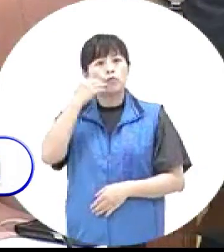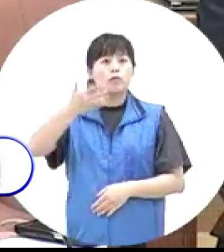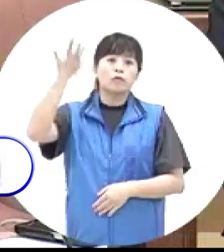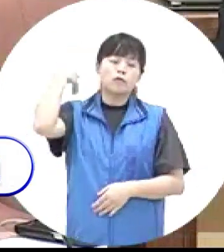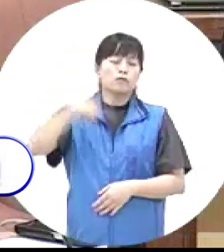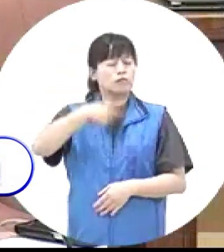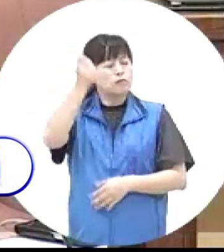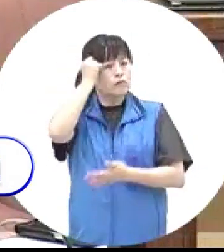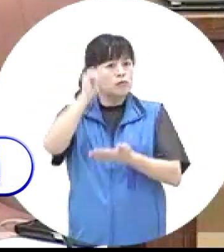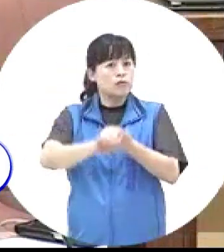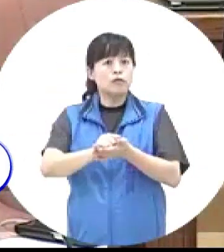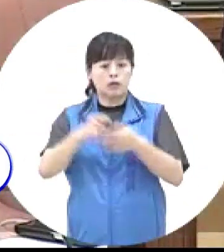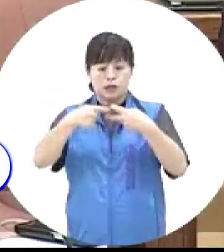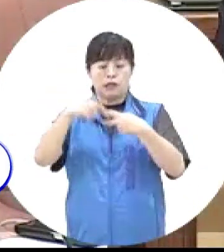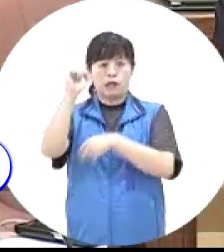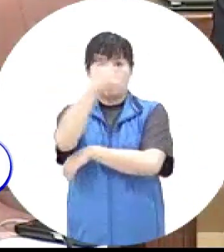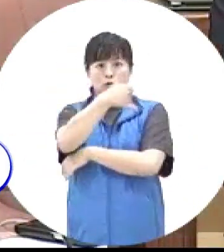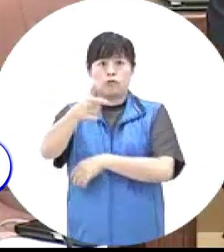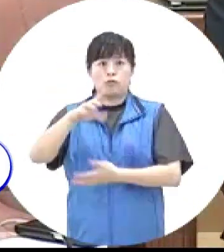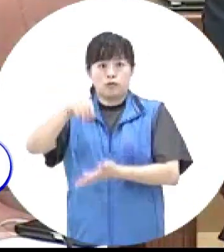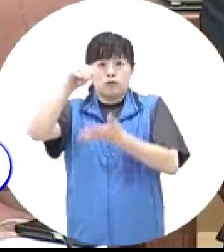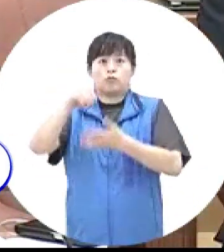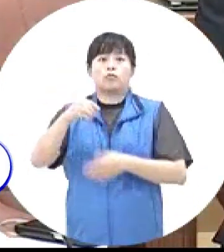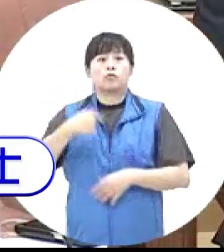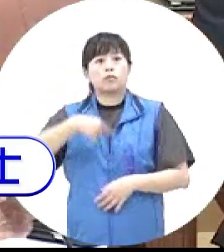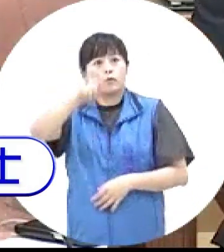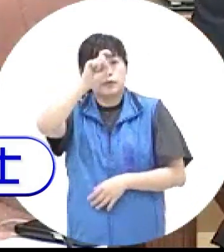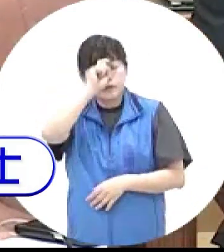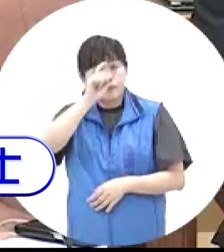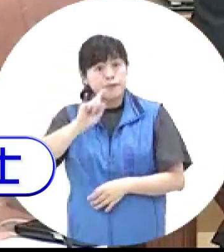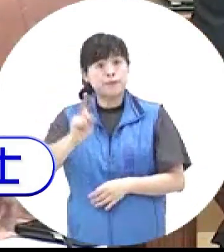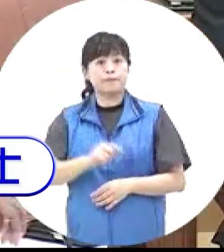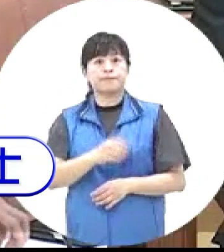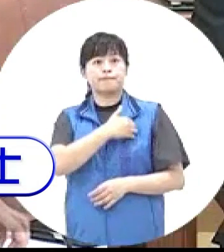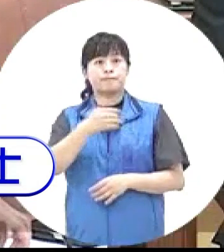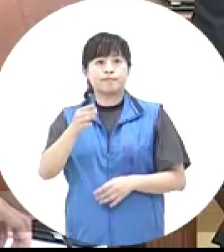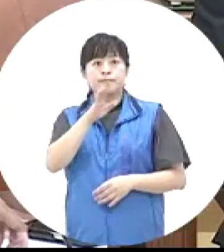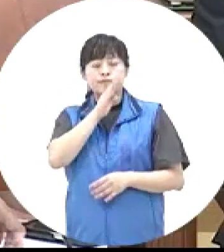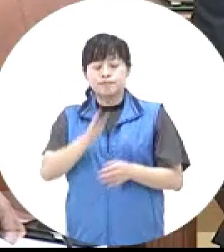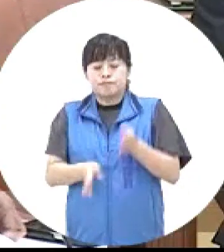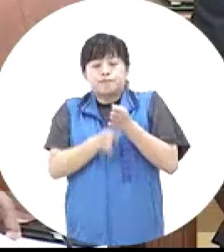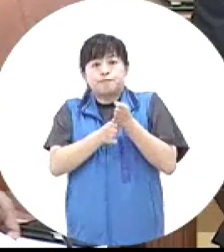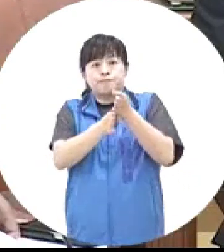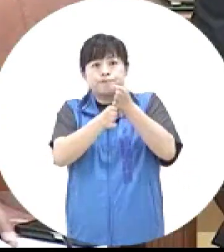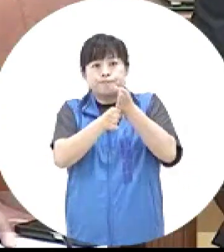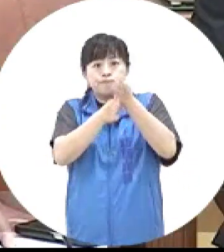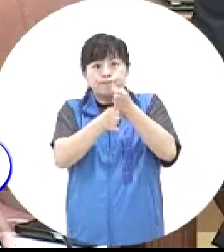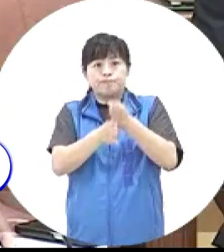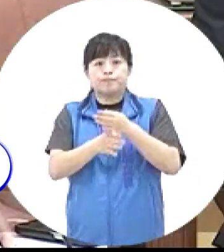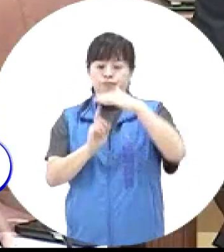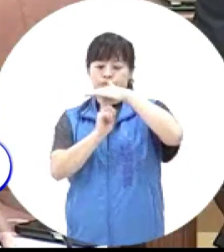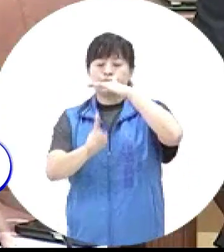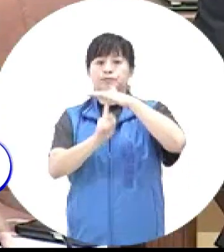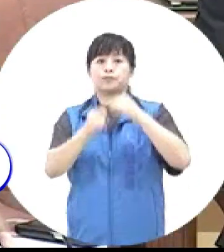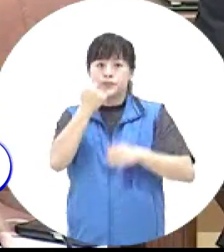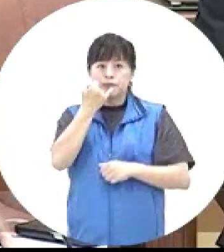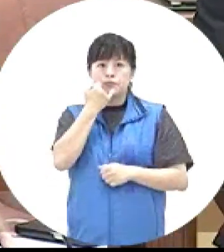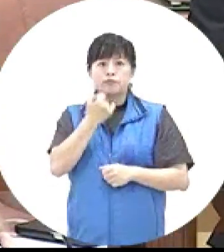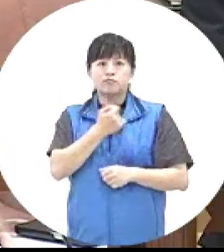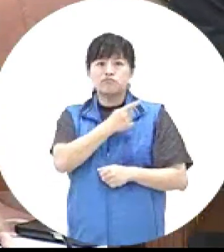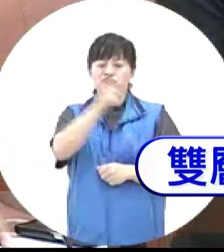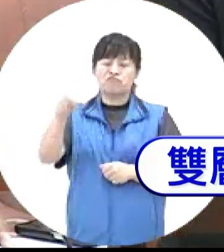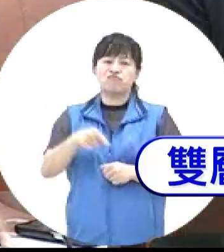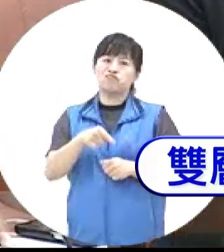中好像李宇翔议员也提过，我们希望能够有就是所谓的双层巴士进到高速公路，但是好像路政